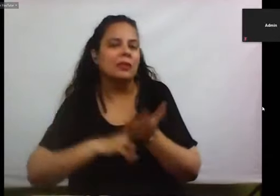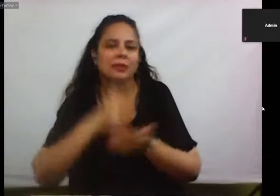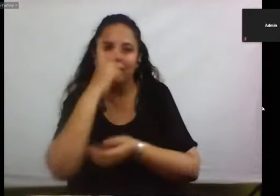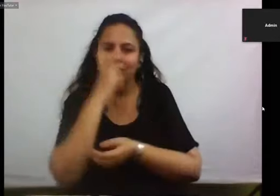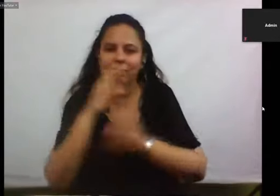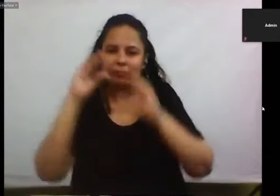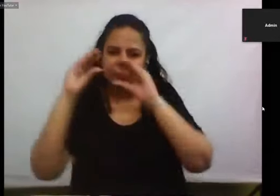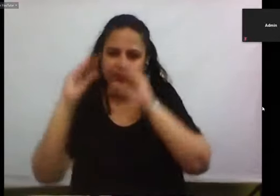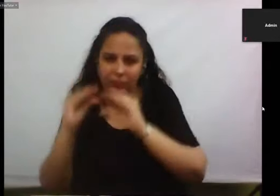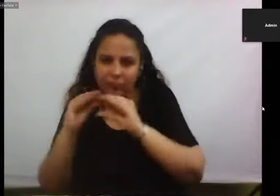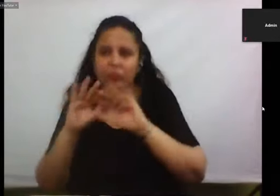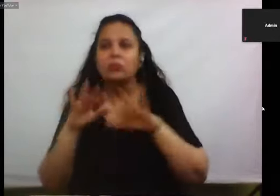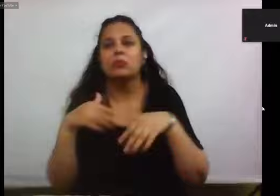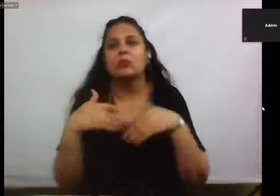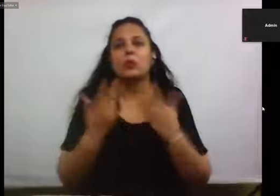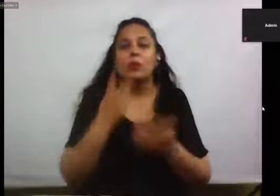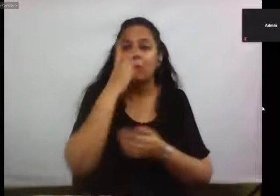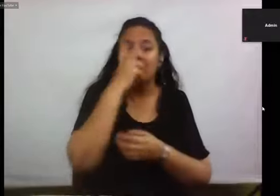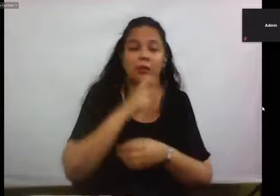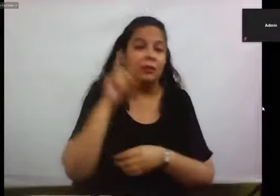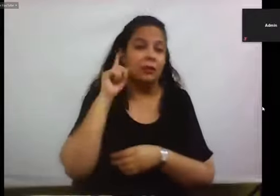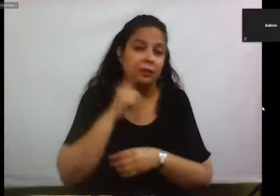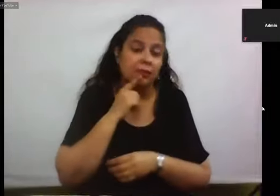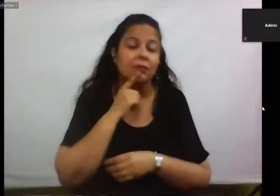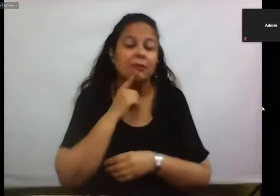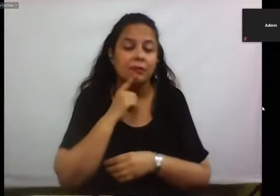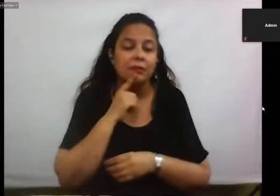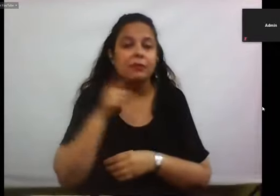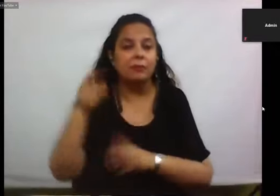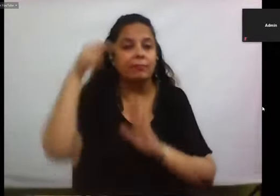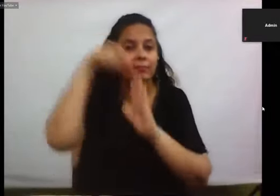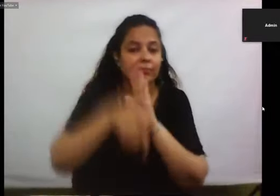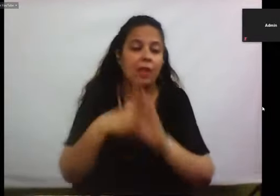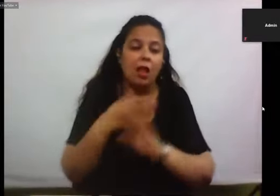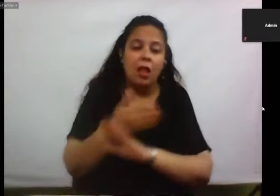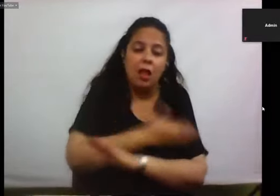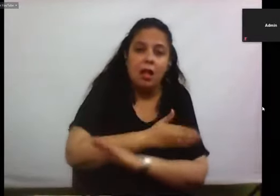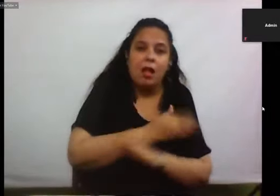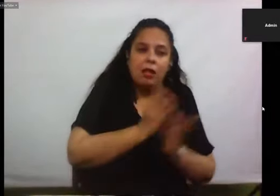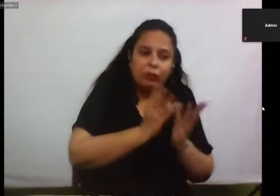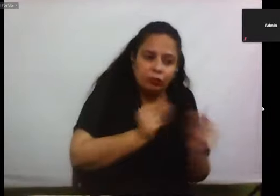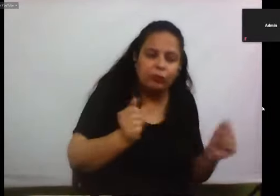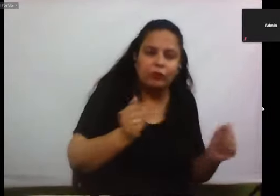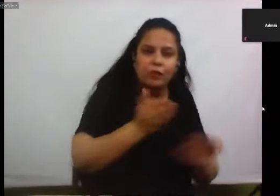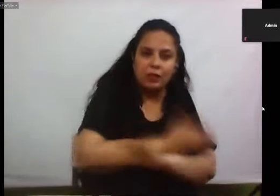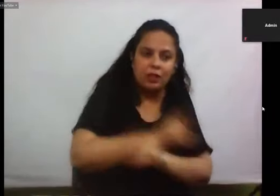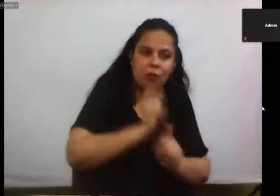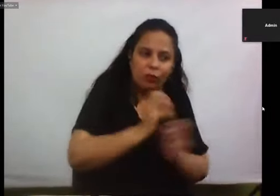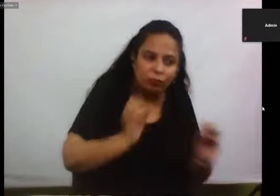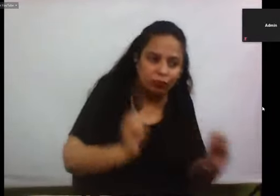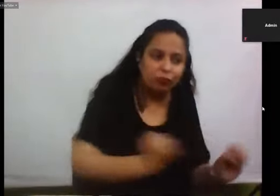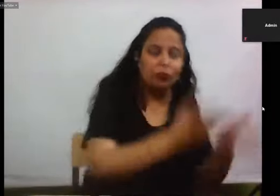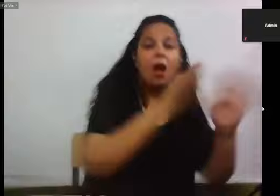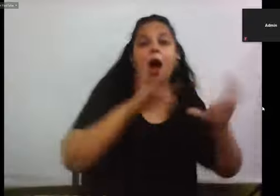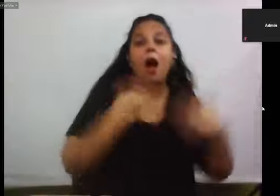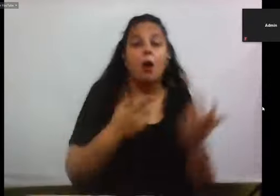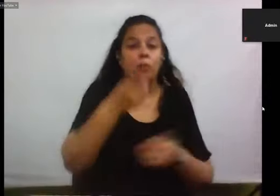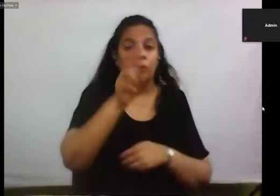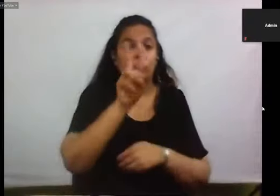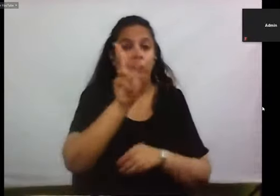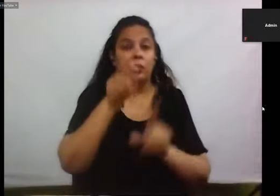20 इयर्स ऑफ एक्सपीरियंस, 2 decades ऑफ एक्सपीरियंस वर्किंग इन द फील्ड ऑफ लो विजन एंड डेफ ब्लाइंडनेस. एंड शी